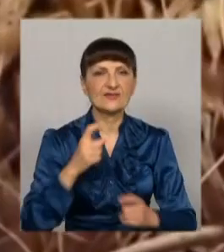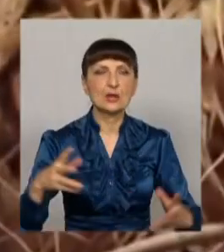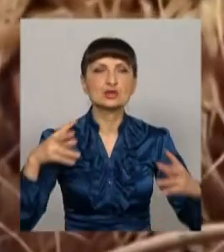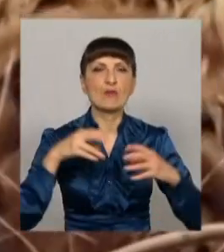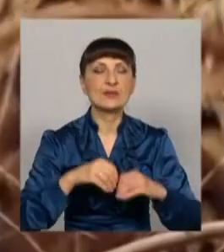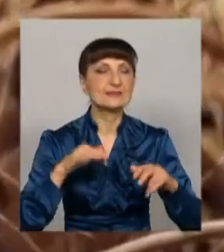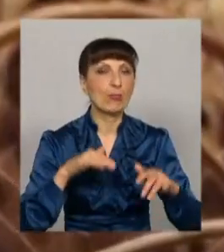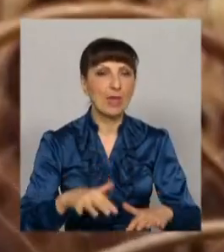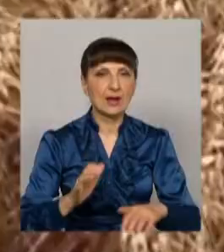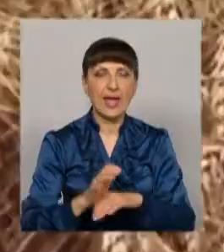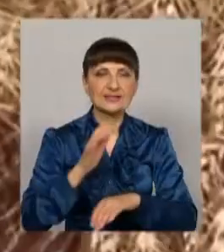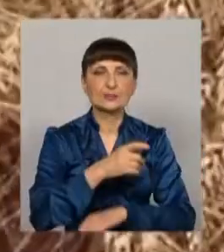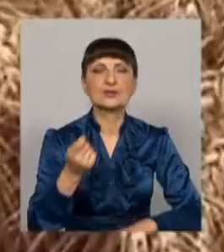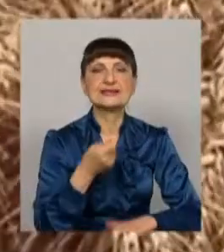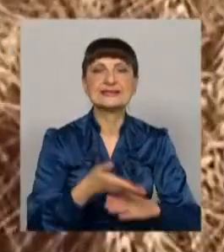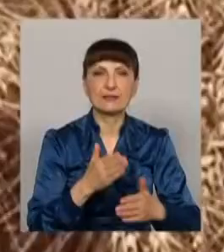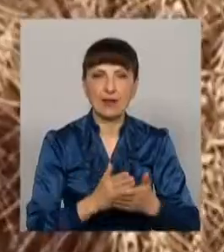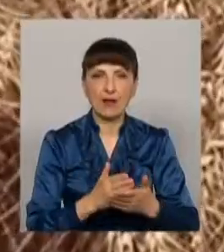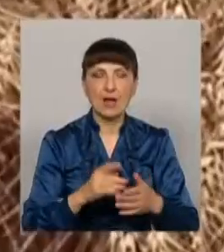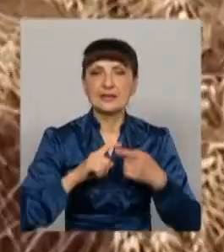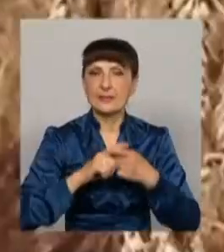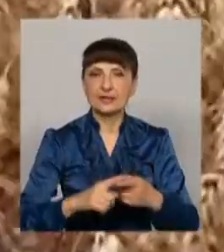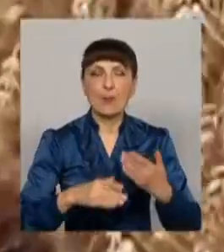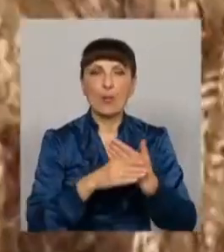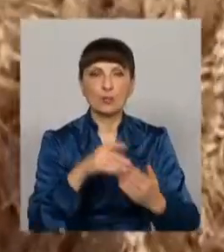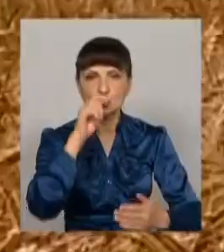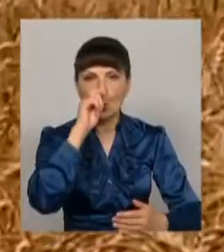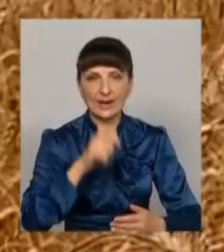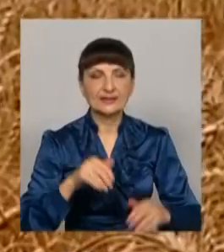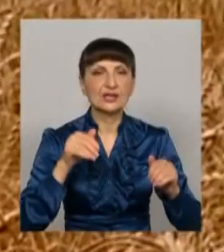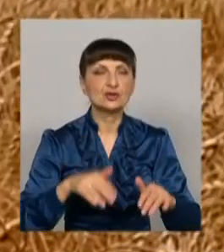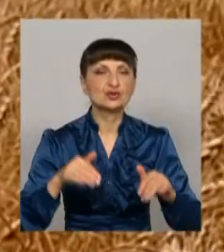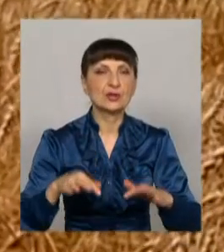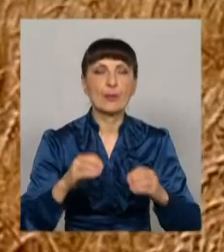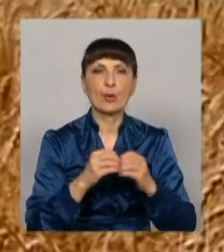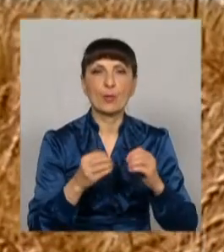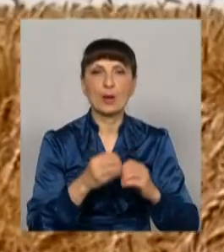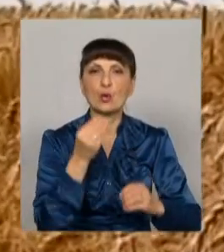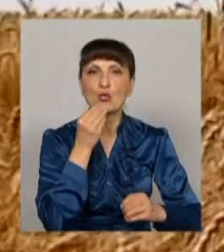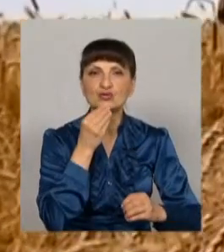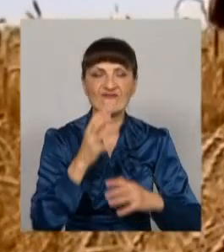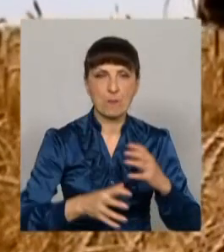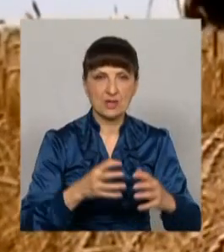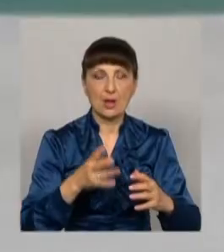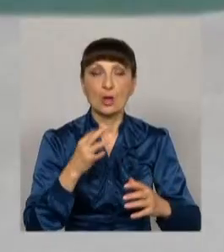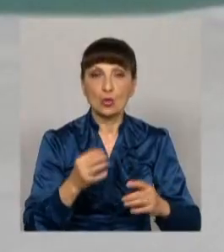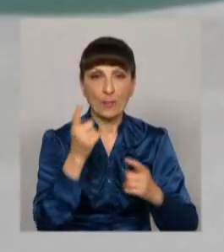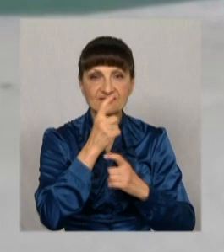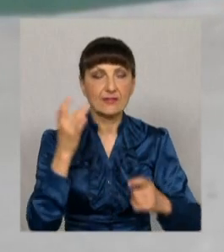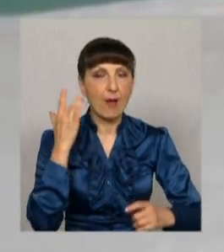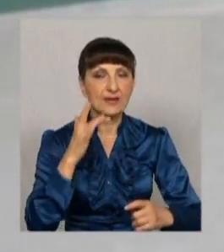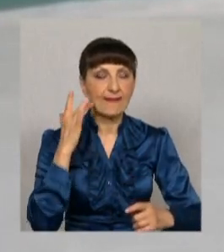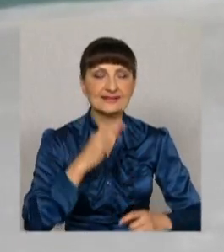совместных мерах по экспорту зерна. Эта мера направлена на помощь Украине и решение продовольственного кризиса в мире. Однако, по сведениям